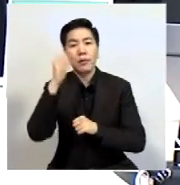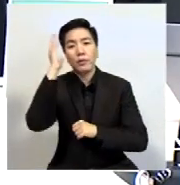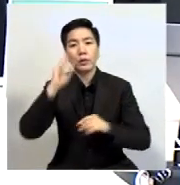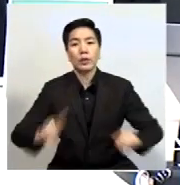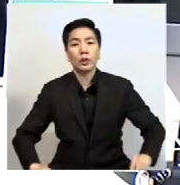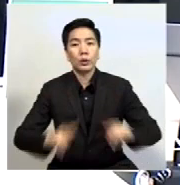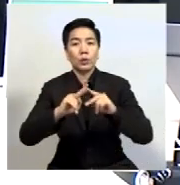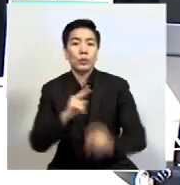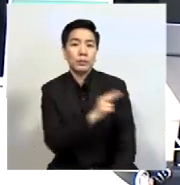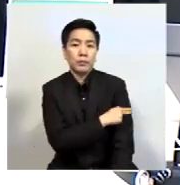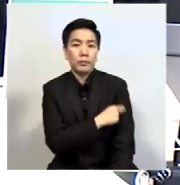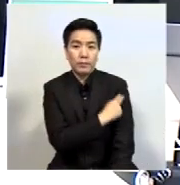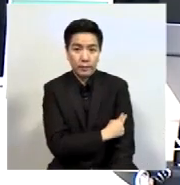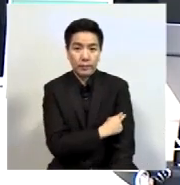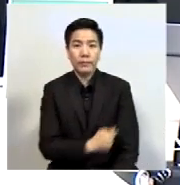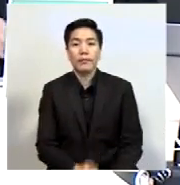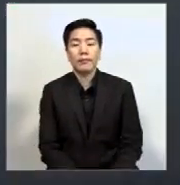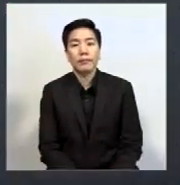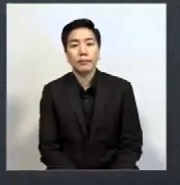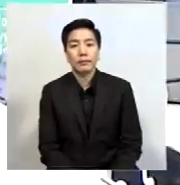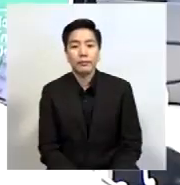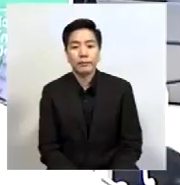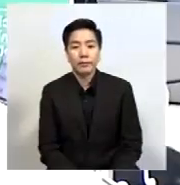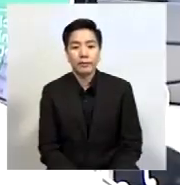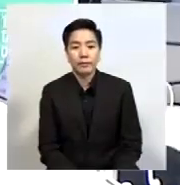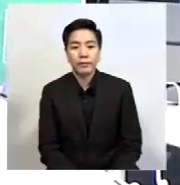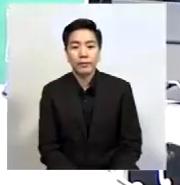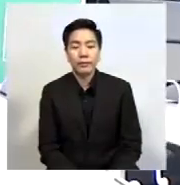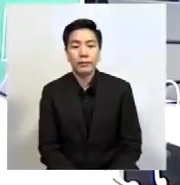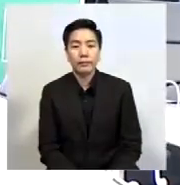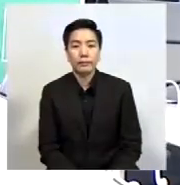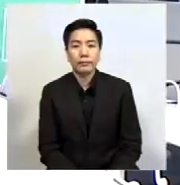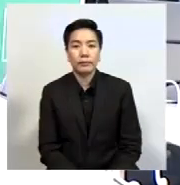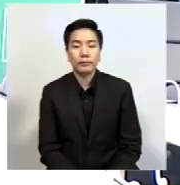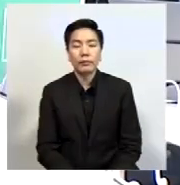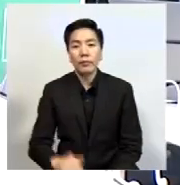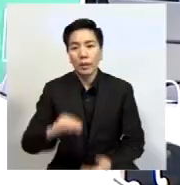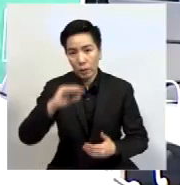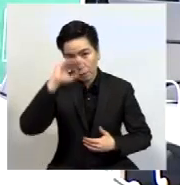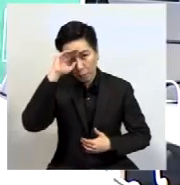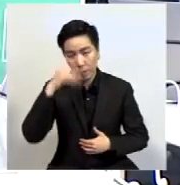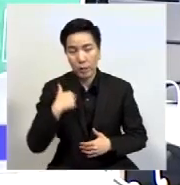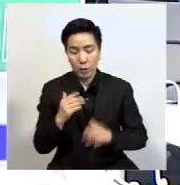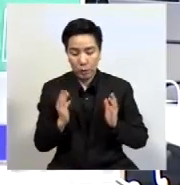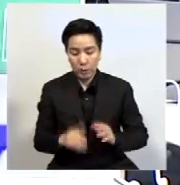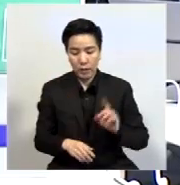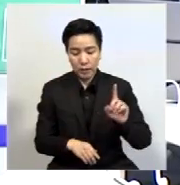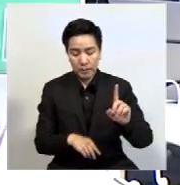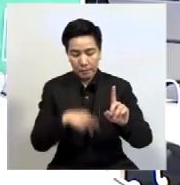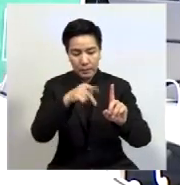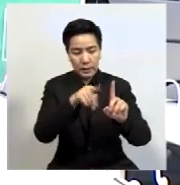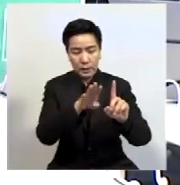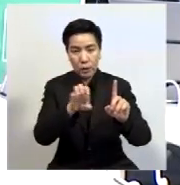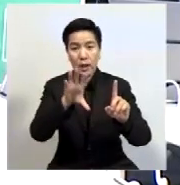ษกกระทรวงสาธารณสุขค่ะ วันนี้เนี่ยมีผู้ป่วยเข้าเกณฑ์เฝ้าระวัง 1,453 คน